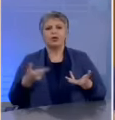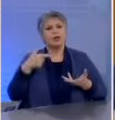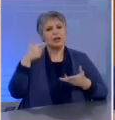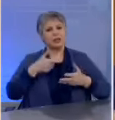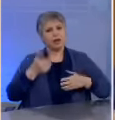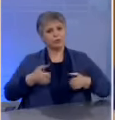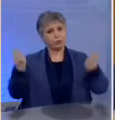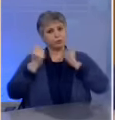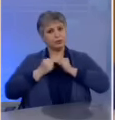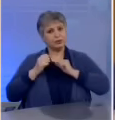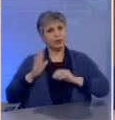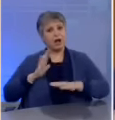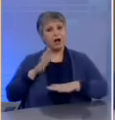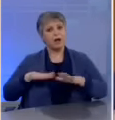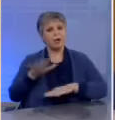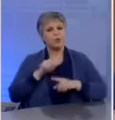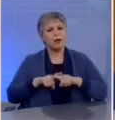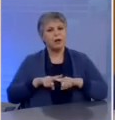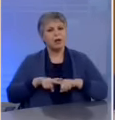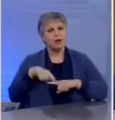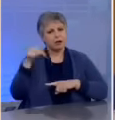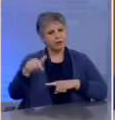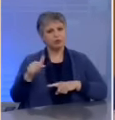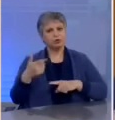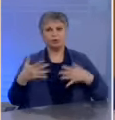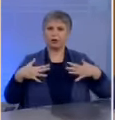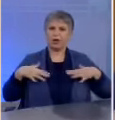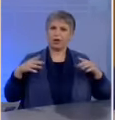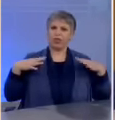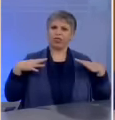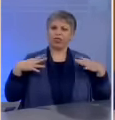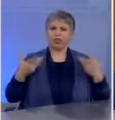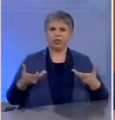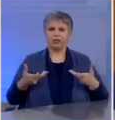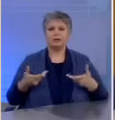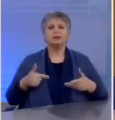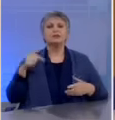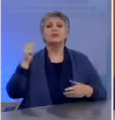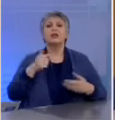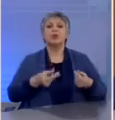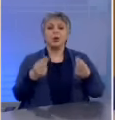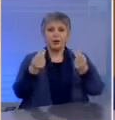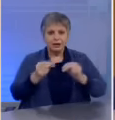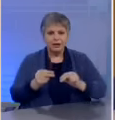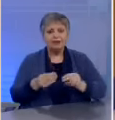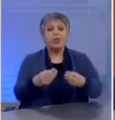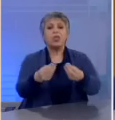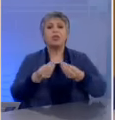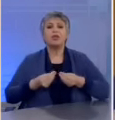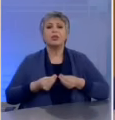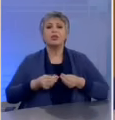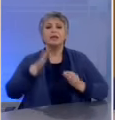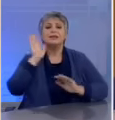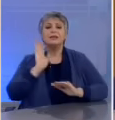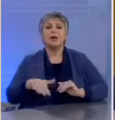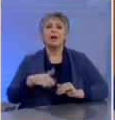Και η επιτροπή αυτή θα διερευνήσει και θα βγάλει πόρισμα όχι του Αγίου ποτέ, το αργότερο στα τέλη του